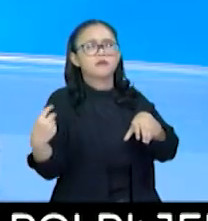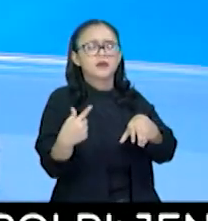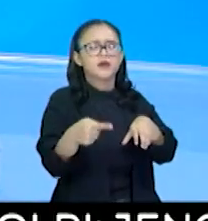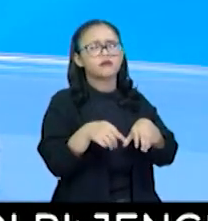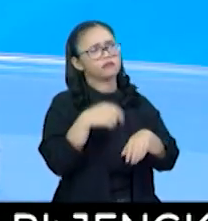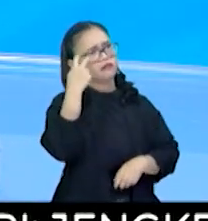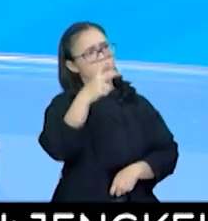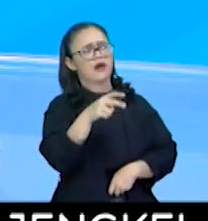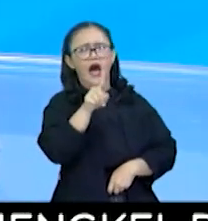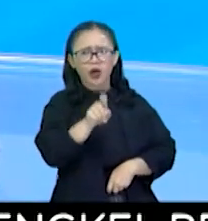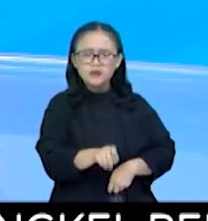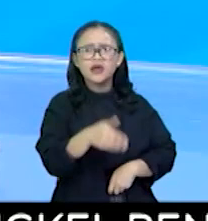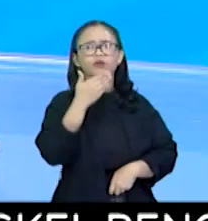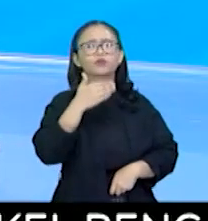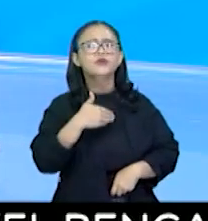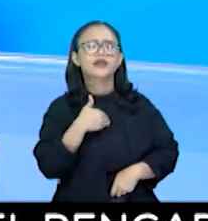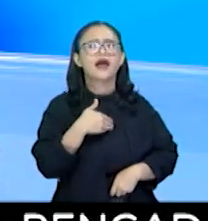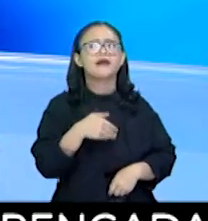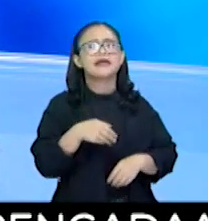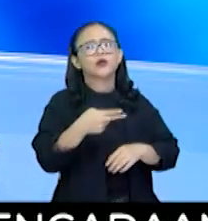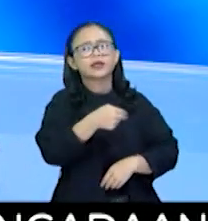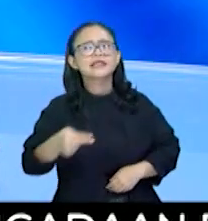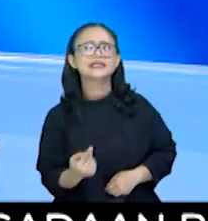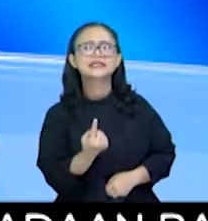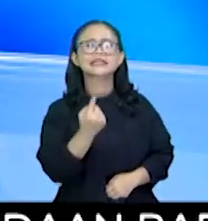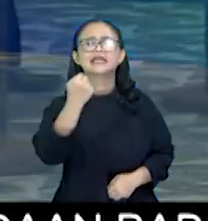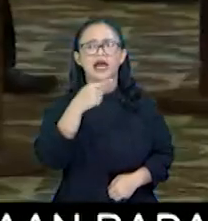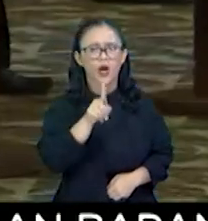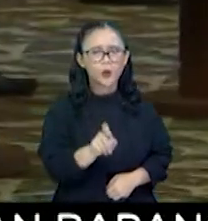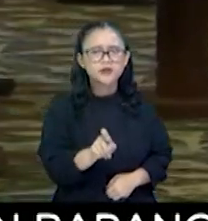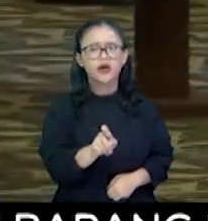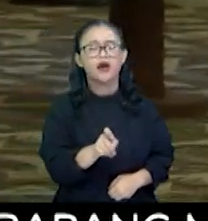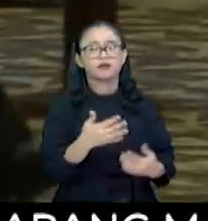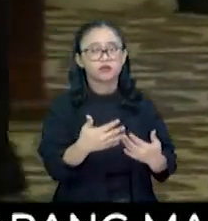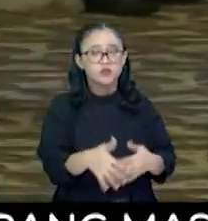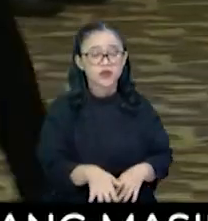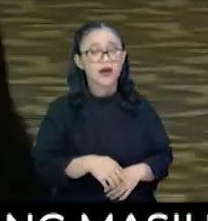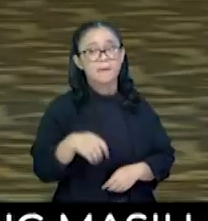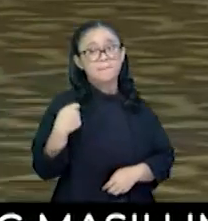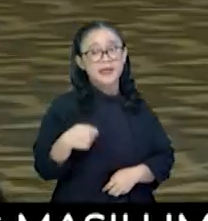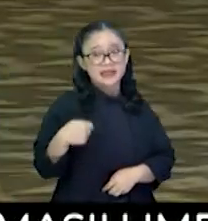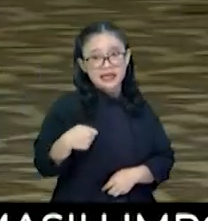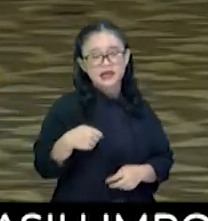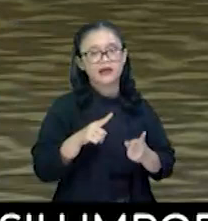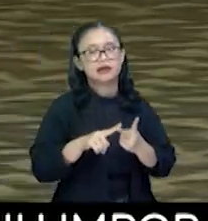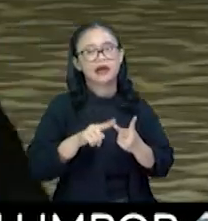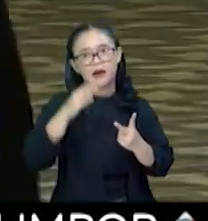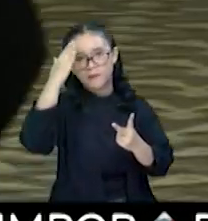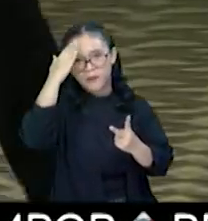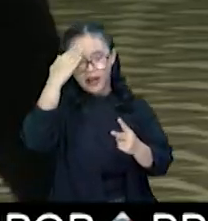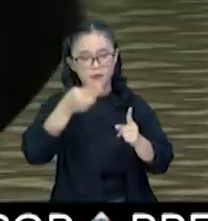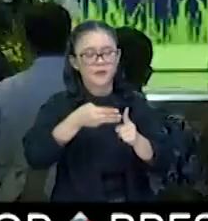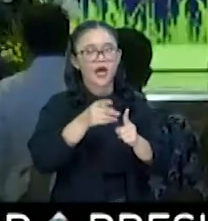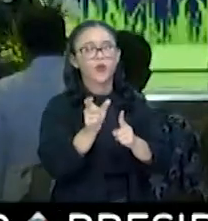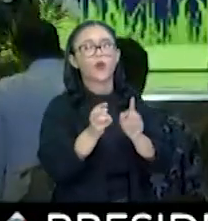hingga BUMN konsisten membeli barang-barang yang diproduksi dalam negeri di hadapan para menteri pejabat BUMN dan kepala daerah